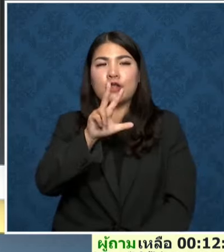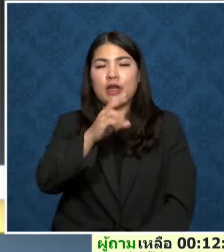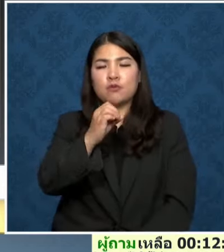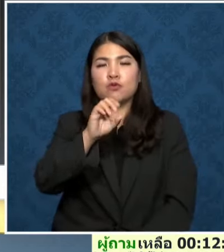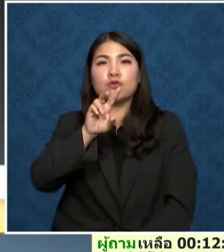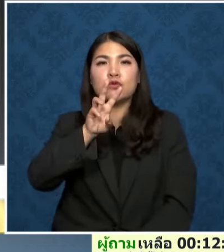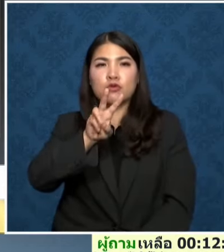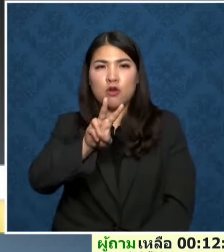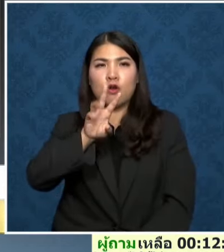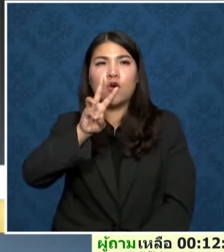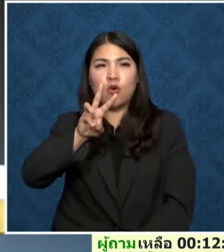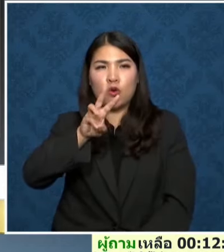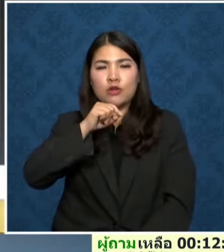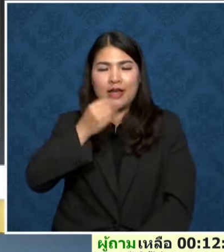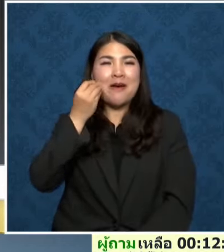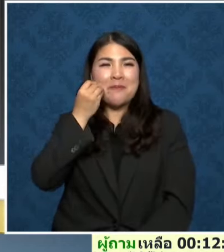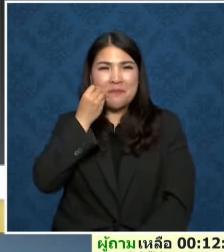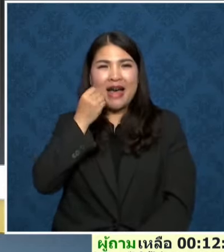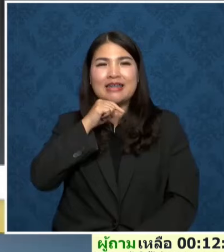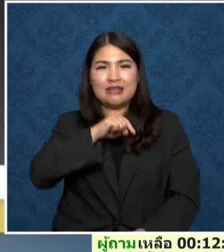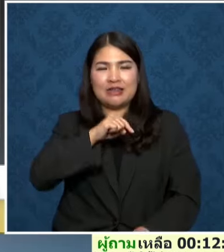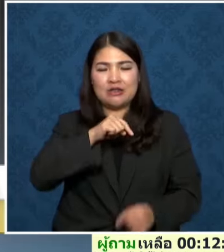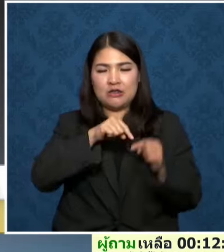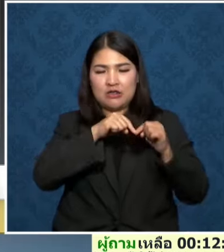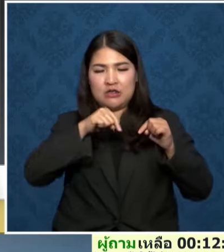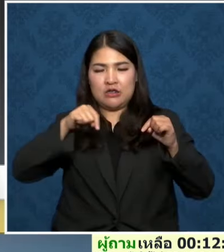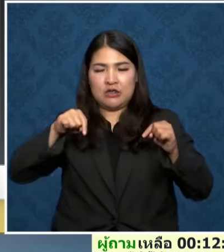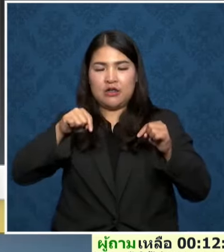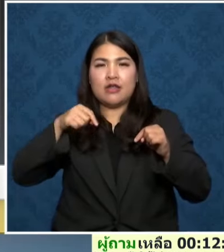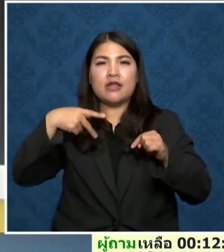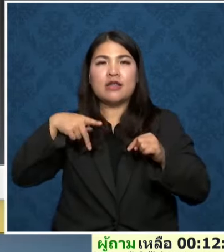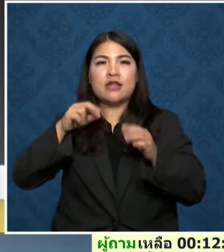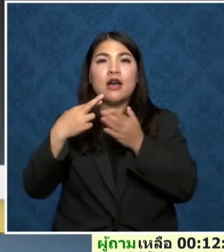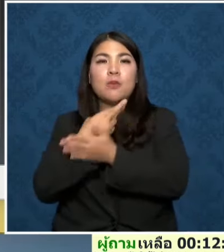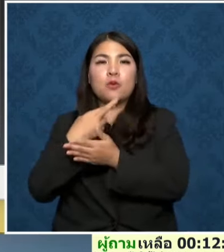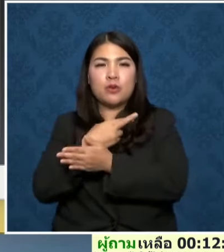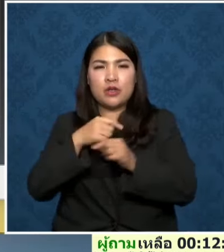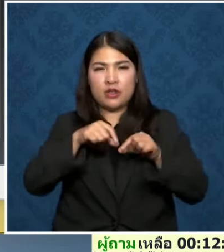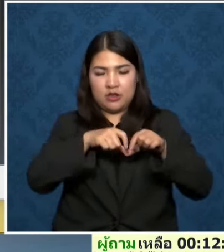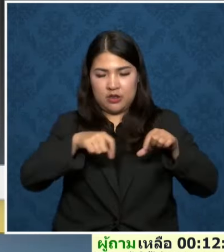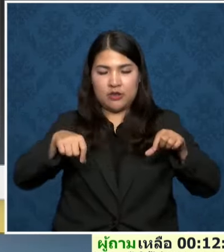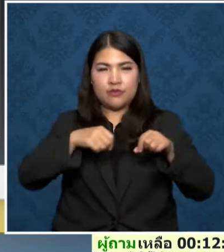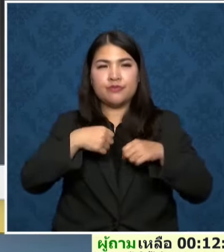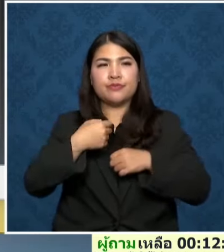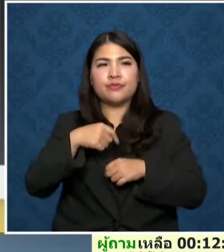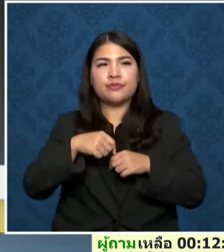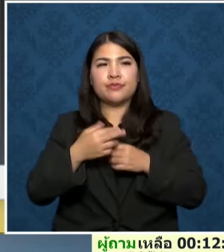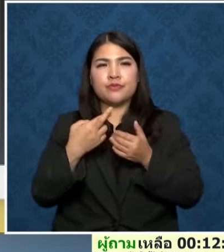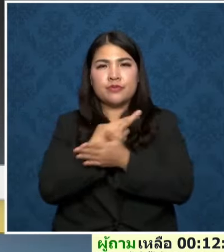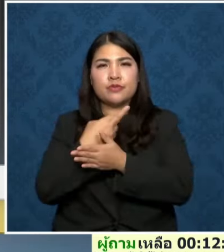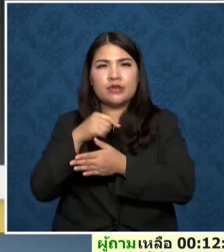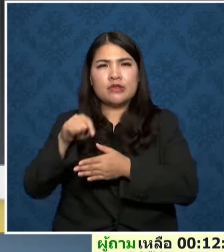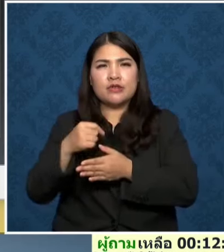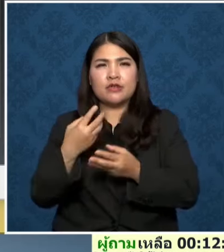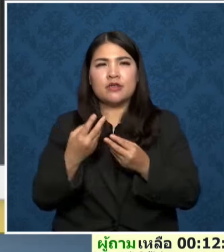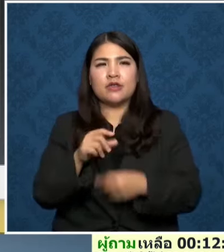้านหวยยางโทน ถึงบานหวยสาราที่อำเผอบปากท่อ จัหัดราชบุรีนะคะหรือทางห่งหมาย